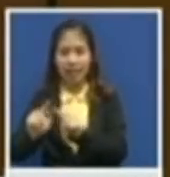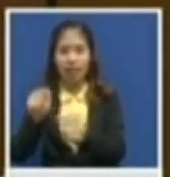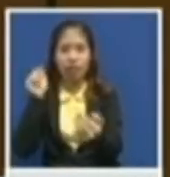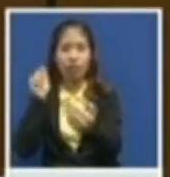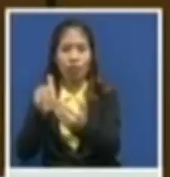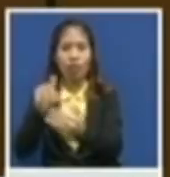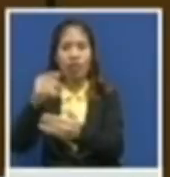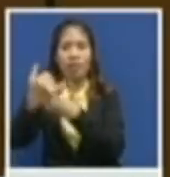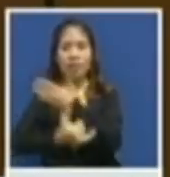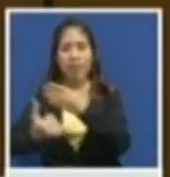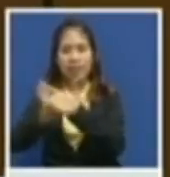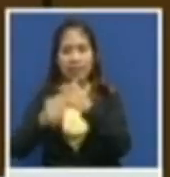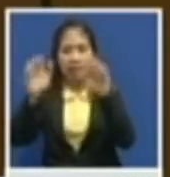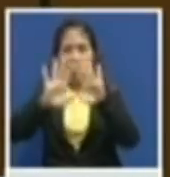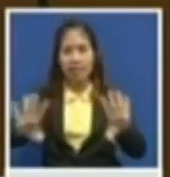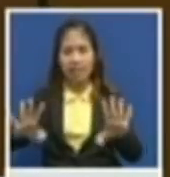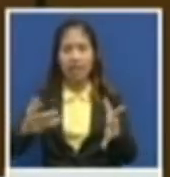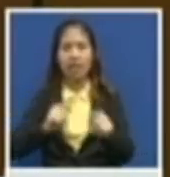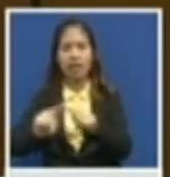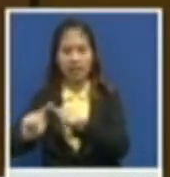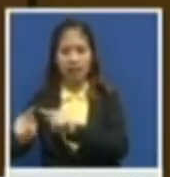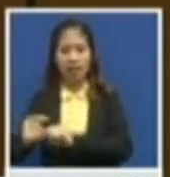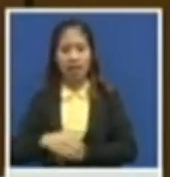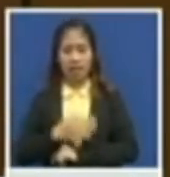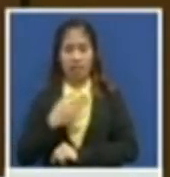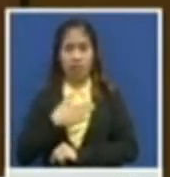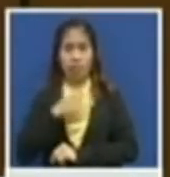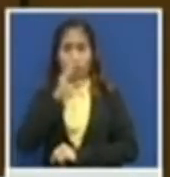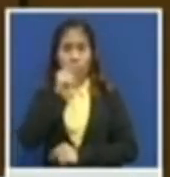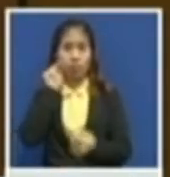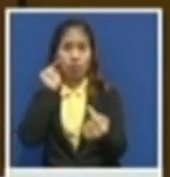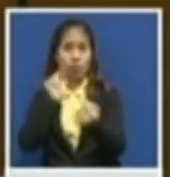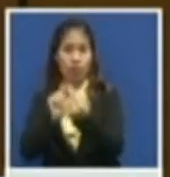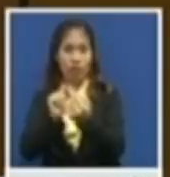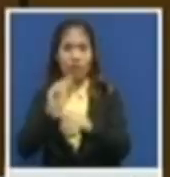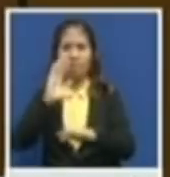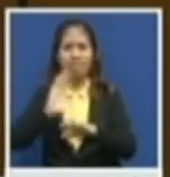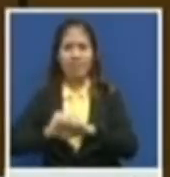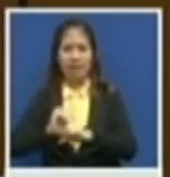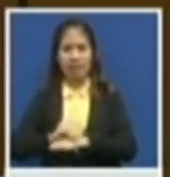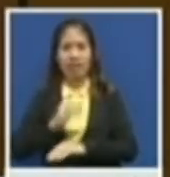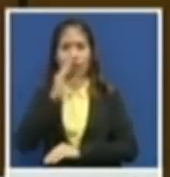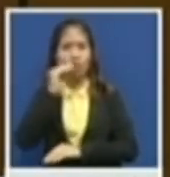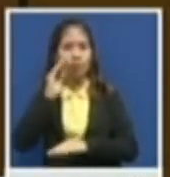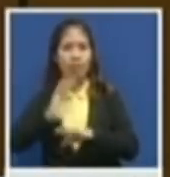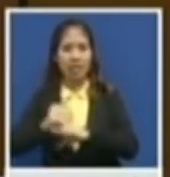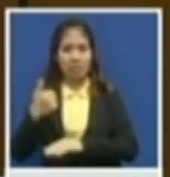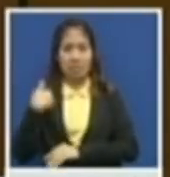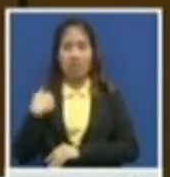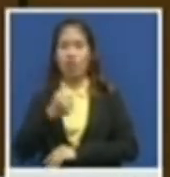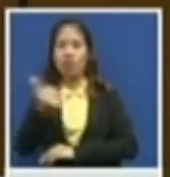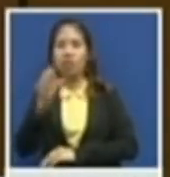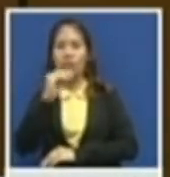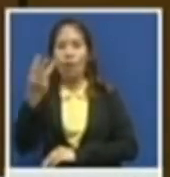พื่อนบ้านประเทศอาเซียนประเทศ G20 ถึงแม้ว่าผมจะพูดกับเขาไม่เก่งก็ตามหลายคนบอกพูดภาษาอังกฤษไม่เก่